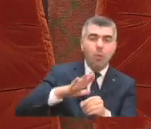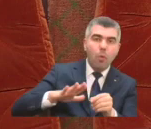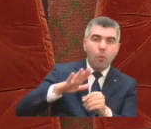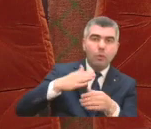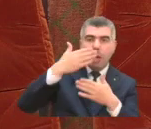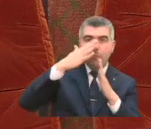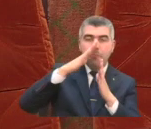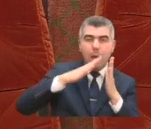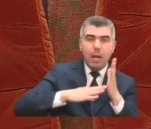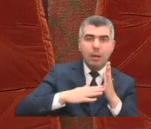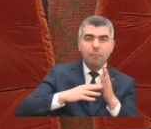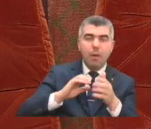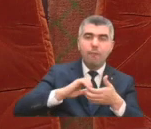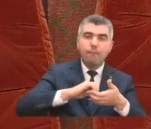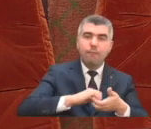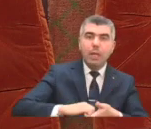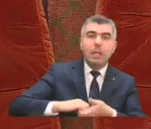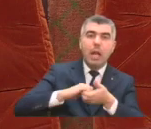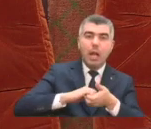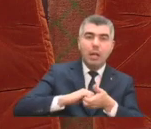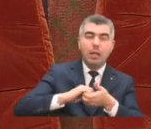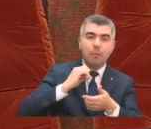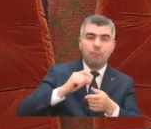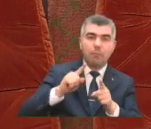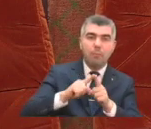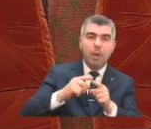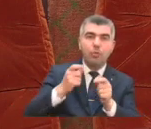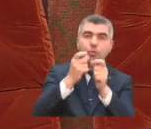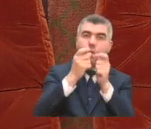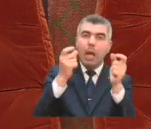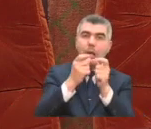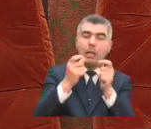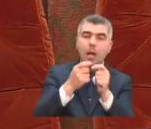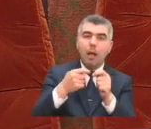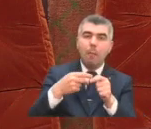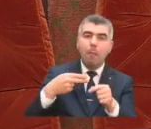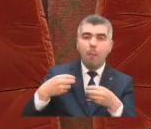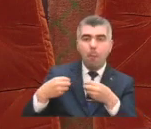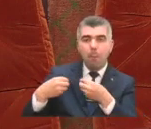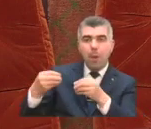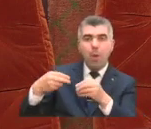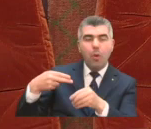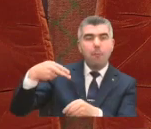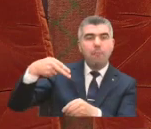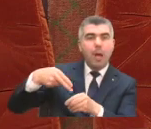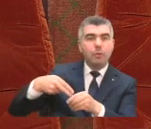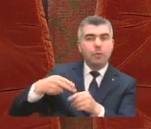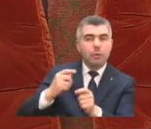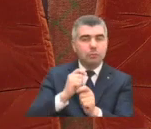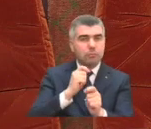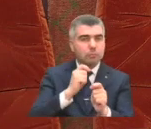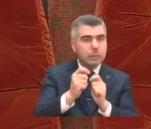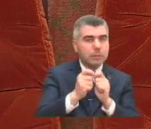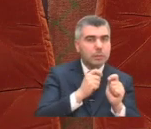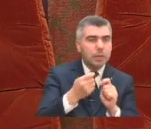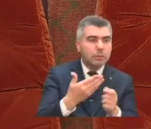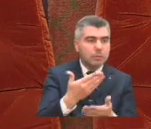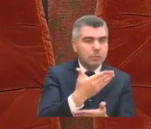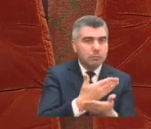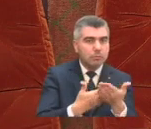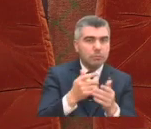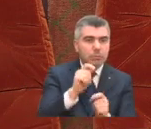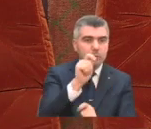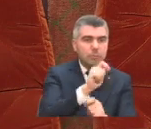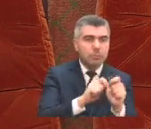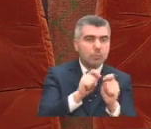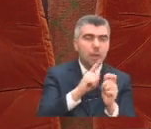الطاقة وفيدرالية الأرباب ومسيري المحطات المغرب والجامعة الوطنية للأرباب ومسيري المحطات بالمغرب للتشاور لإعداد مشاريع ديال